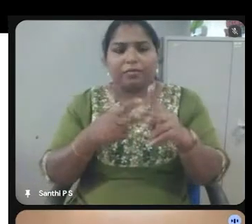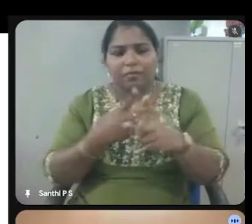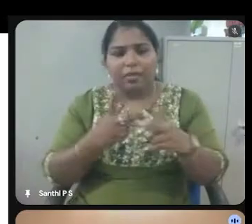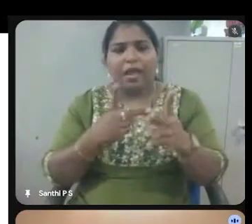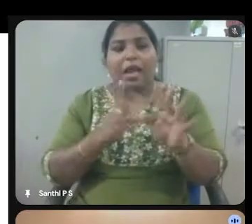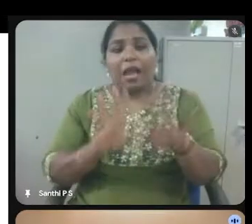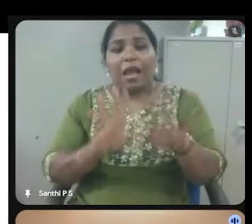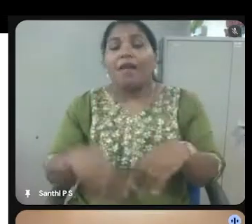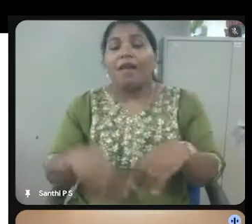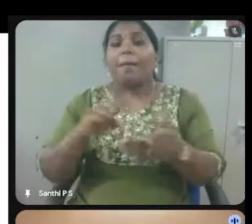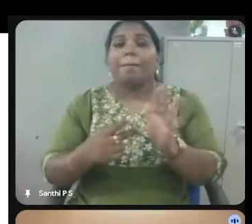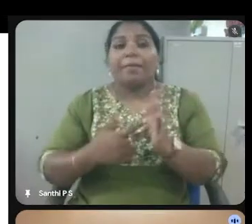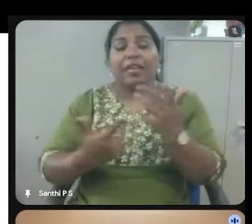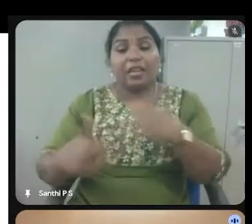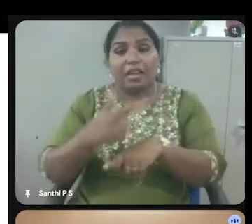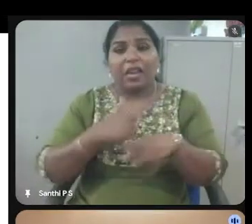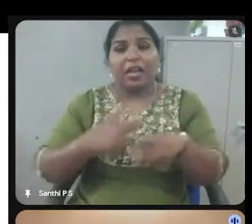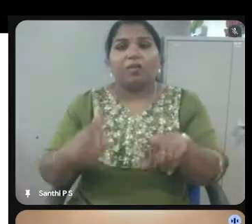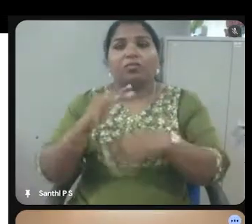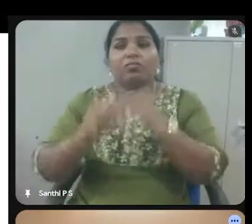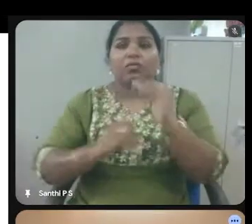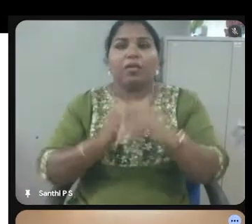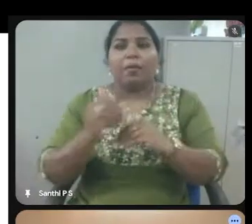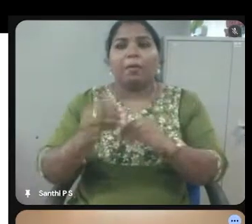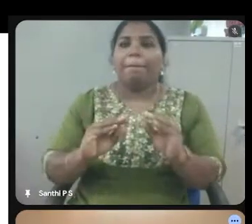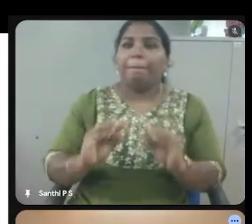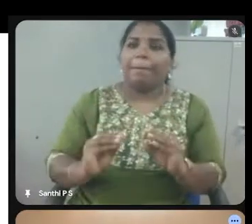വർദ്ധിക്കുന്നതായിട്ടാണ് നമ്മൾ എല്ലാ സ്റ്റഡീസും റിപ്പോർട്ട് ചെയ്യുന്നത്.